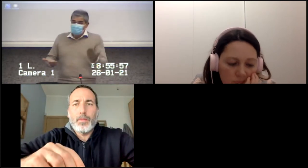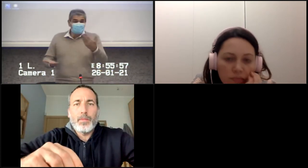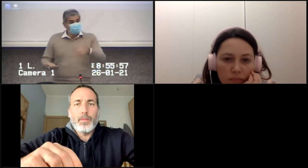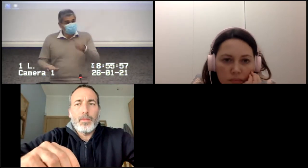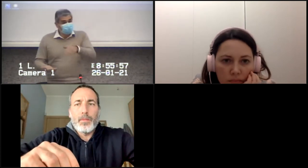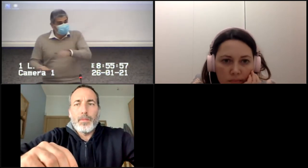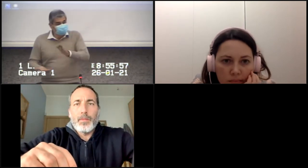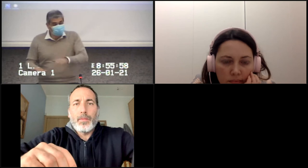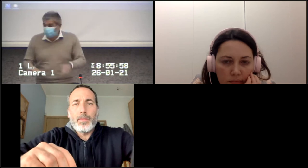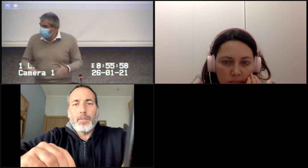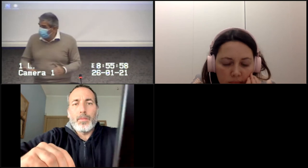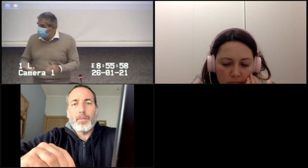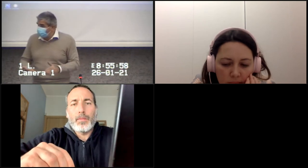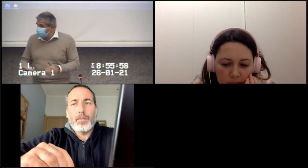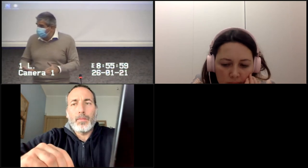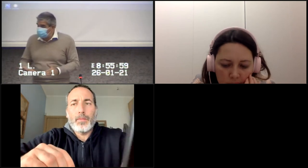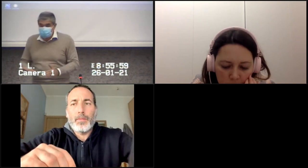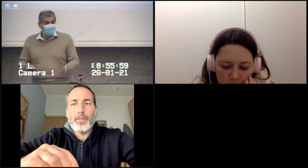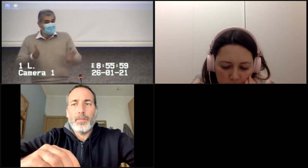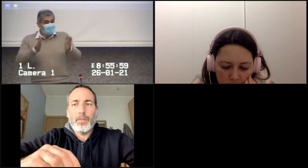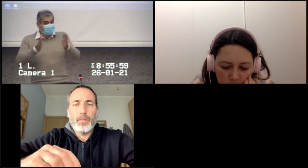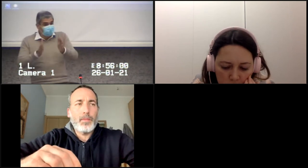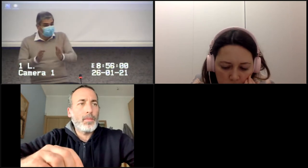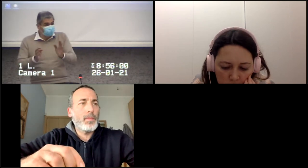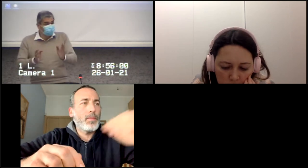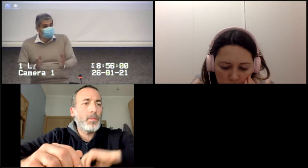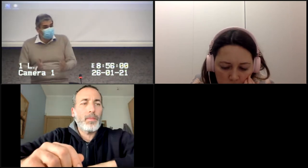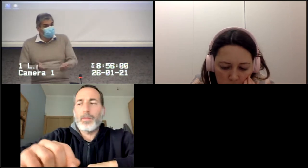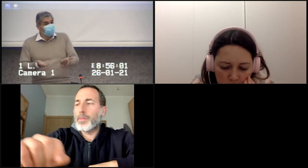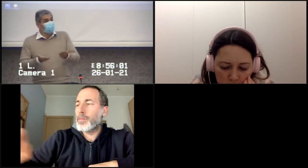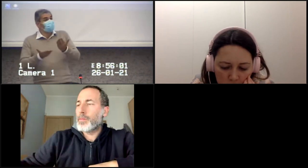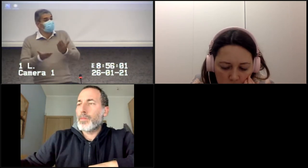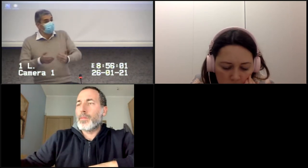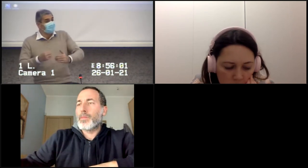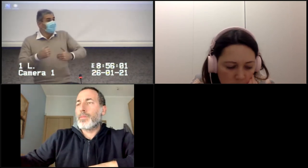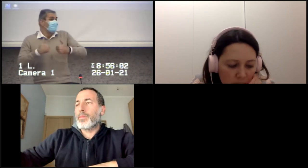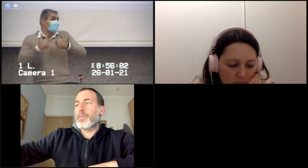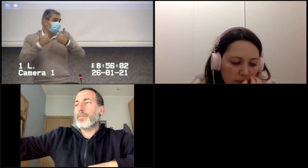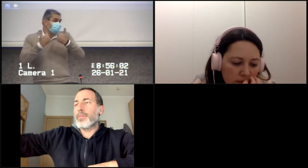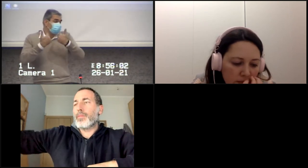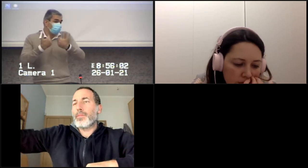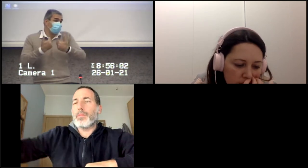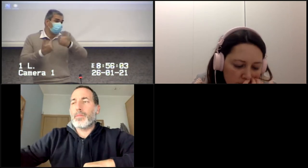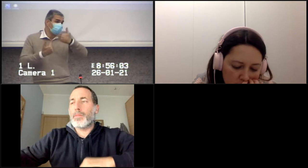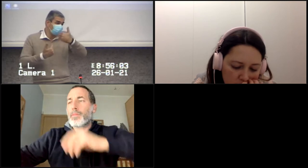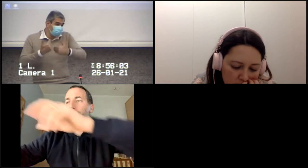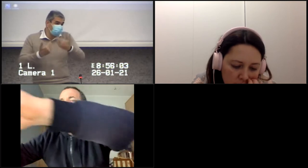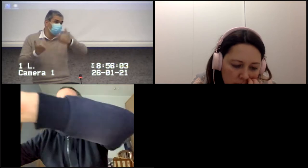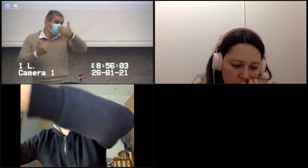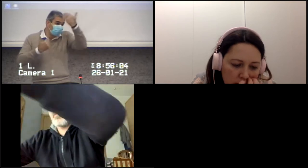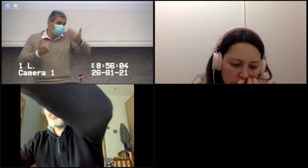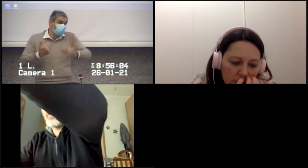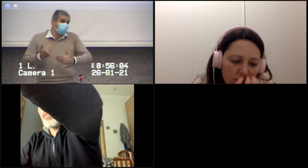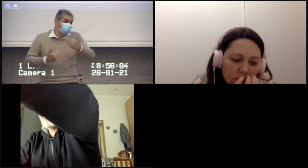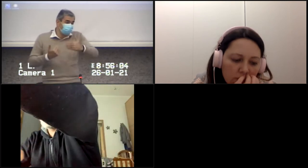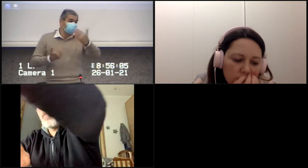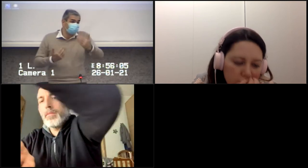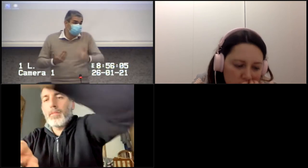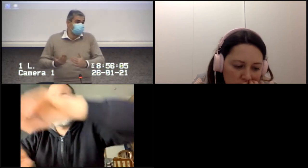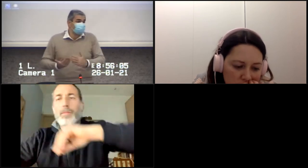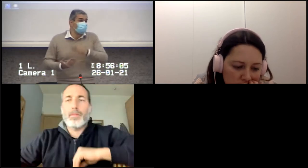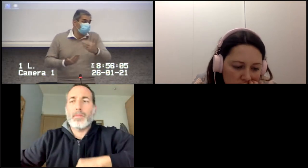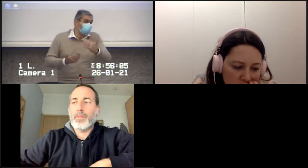esempio, gestire questi aumenti volumetrici in aree dove già c'è una diciamo capacità edificatoria